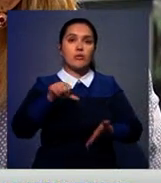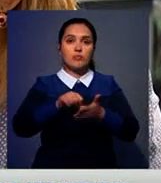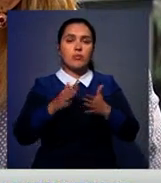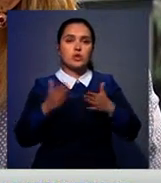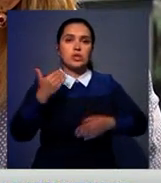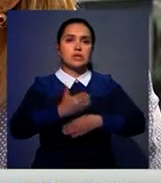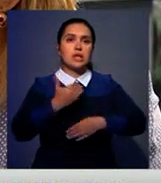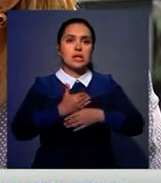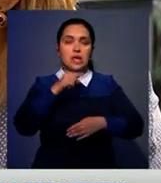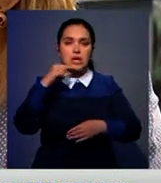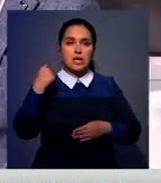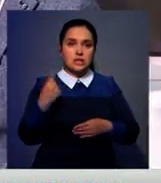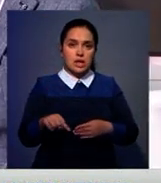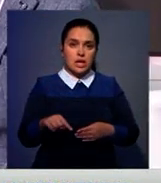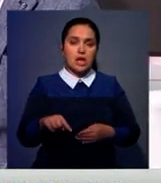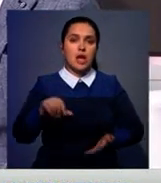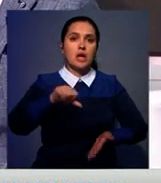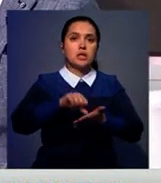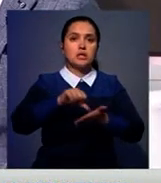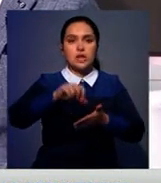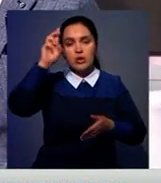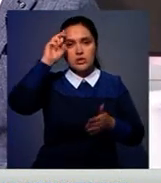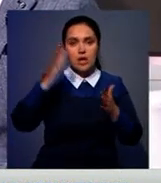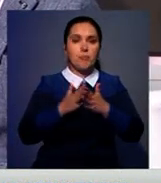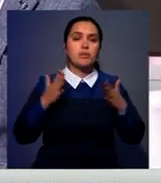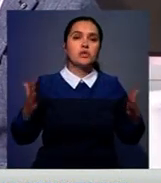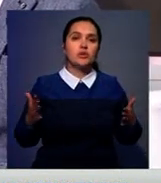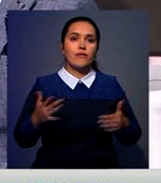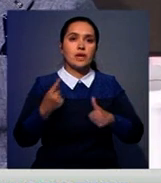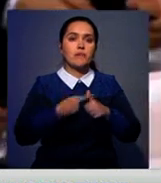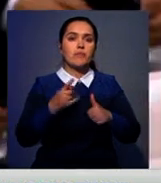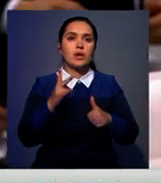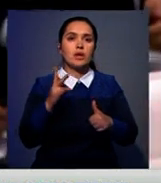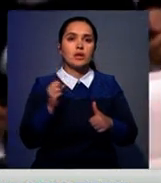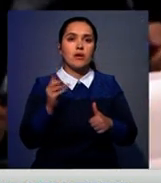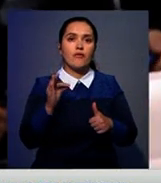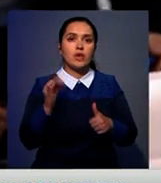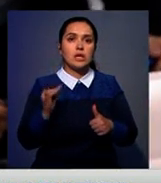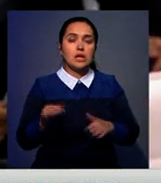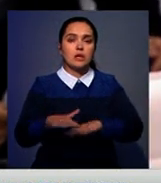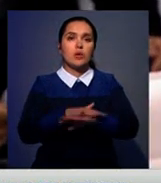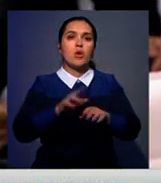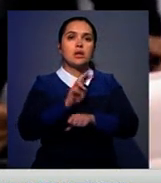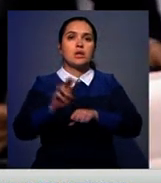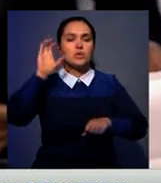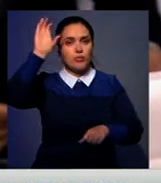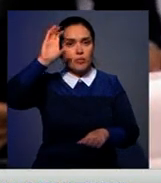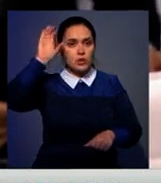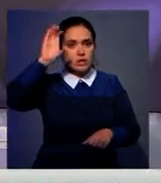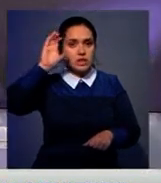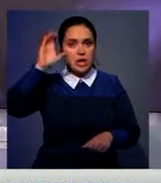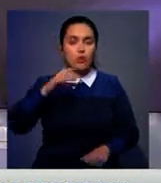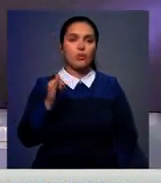солистка Большого театра России Анна Глатова, солист Государственного Большого театра имени Наваи, народный артист